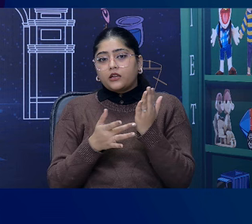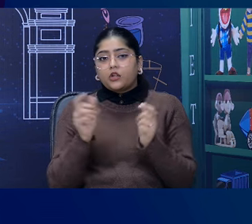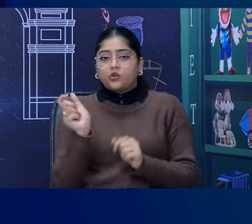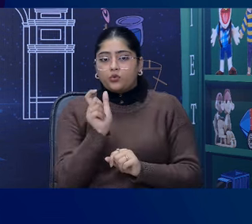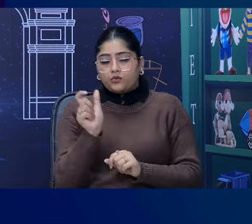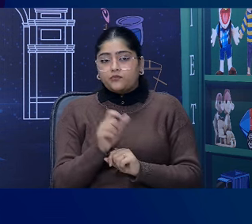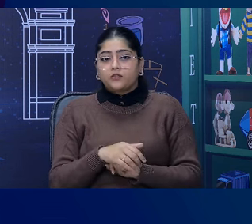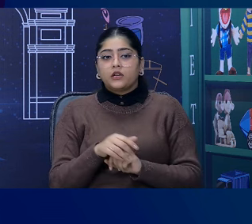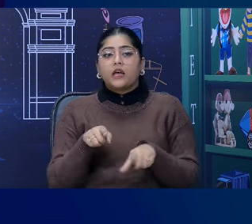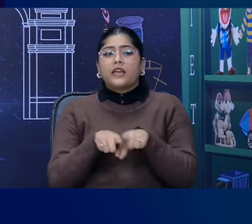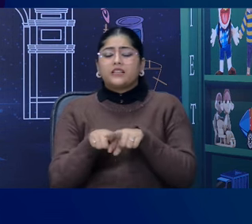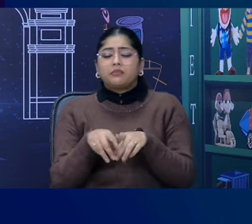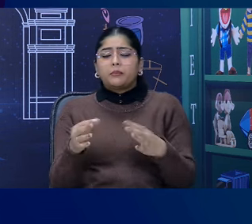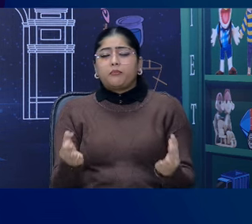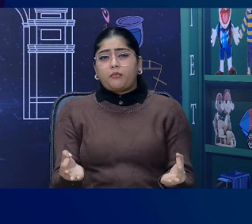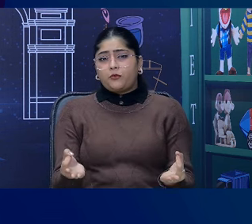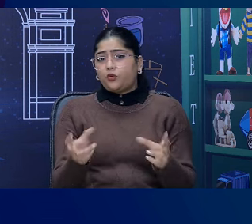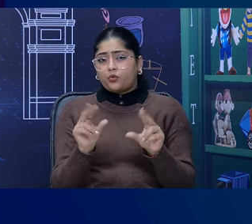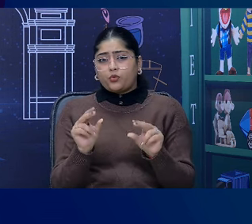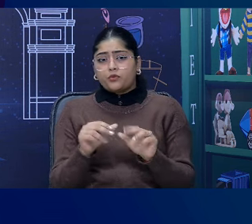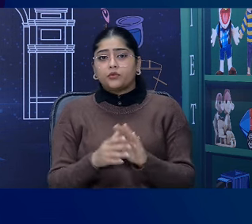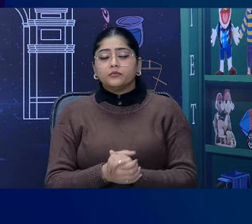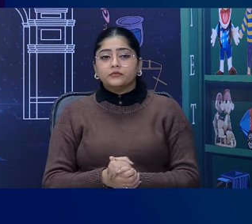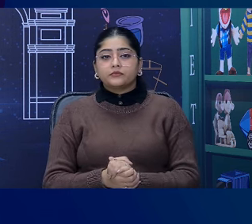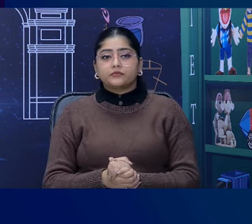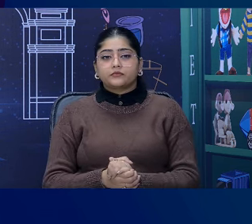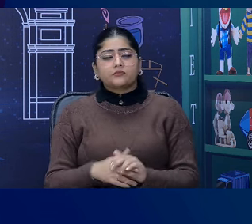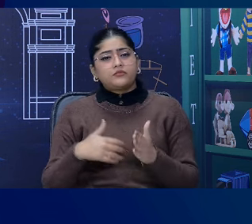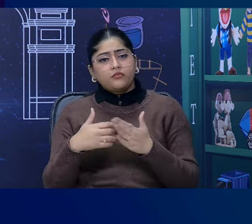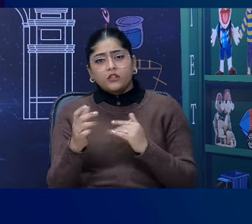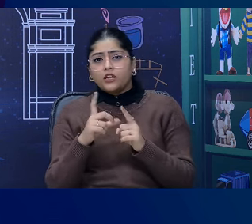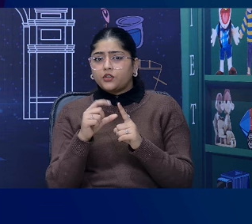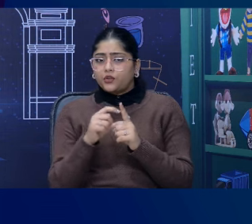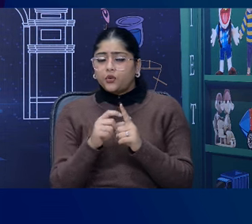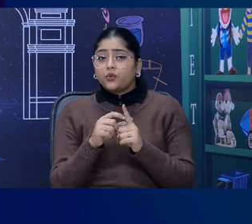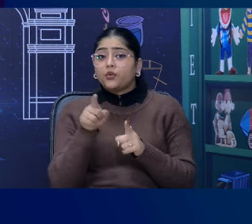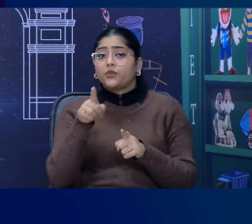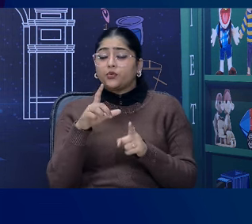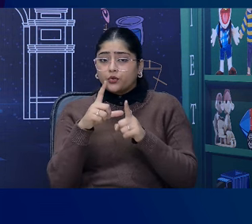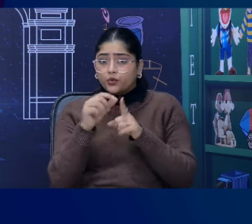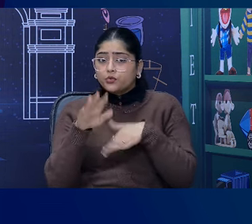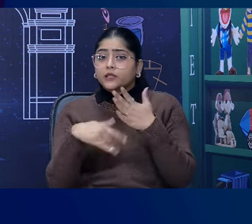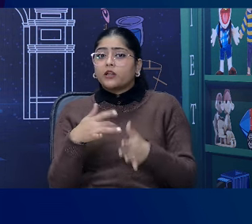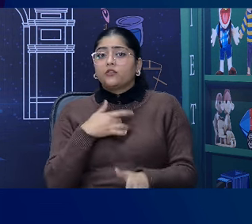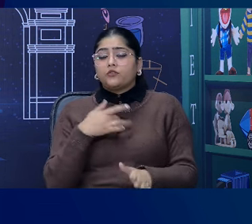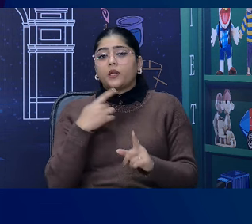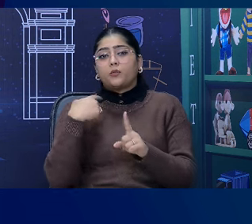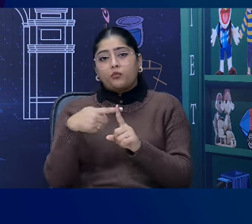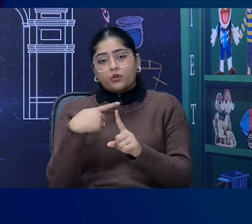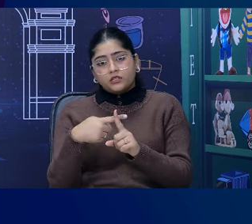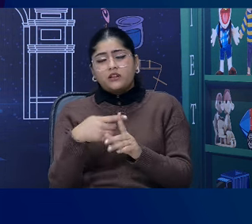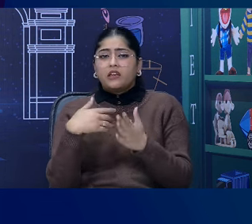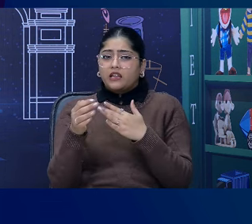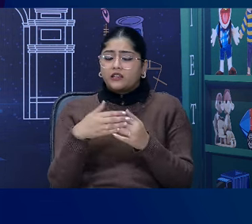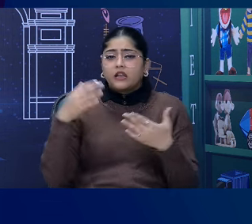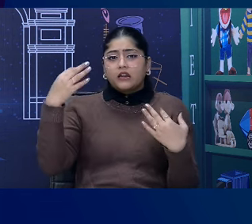हैं वो मेडिटेशन की बात कर रहे हैं रिलैक्सेशन टेक्निक्स है कि आप कुछ भी ऐसी चीज कीजिए जो आपको खुशी देती है और उसमें कुछ भी हो सकता है उसमें कुछ भी हो सकता